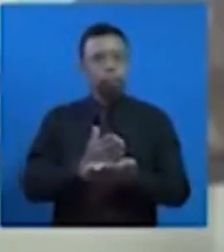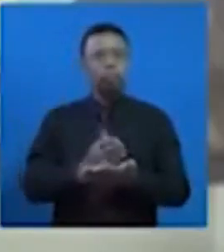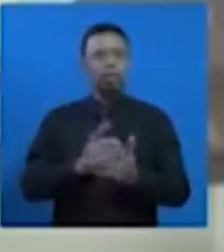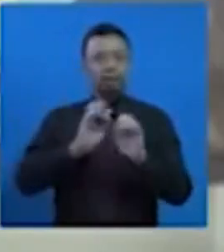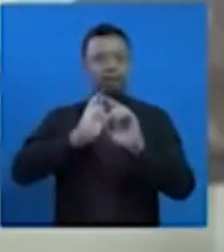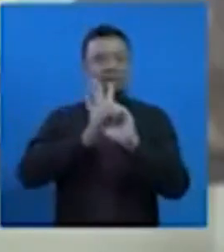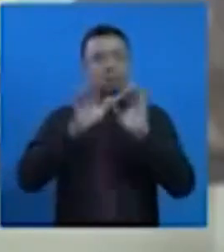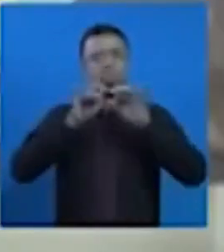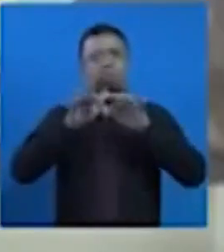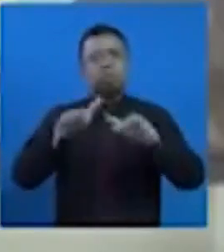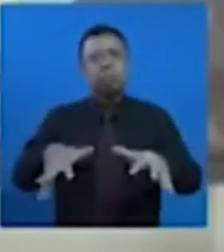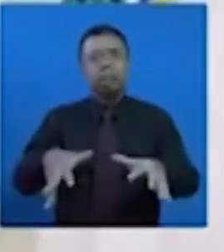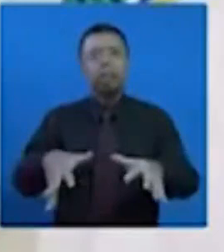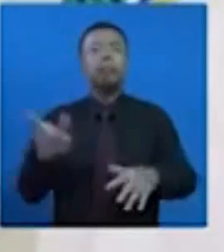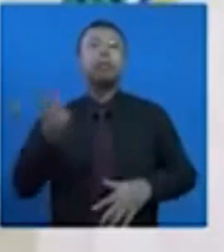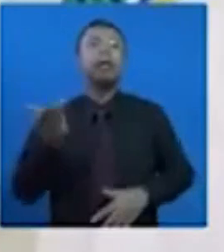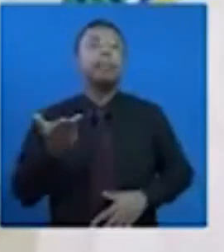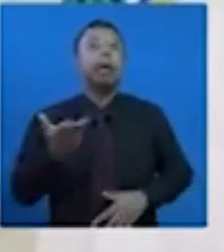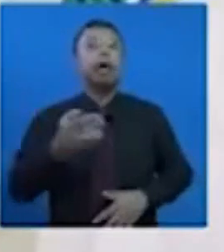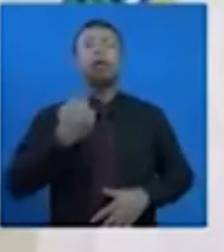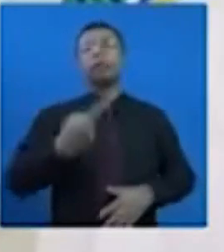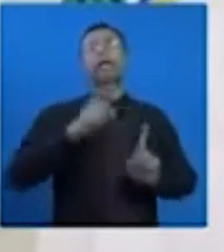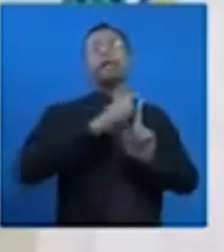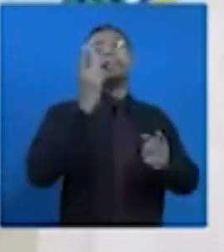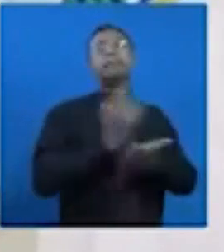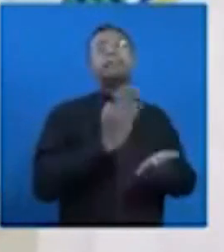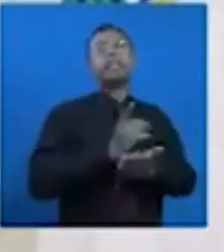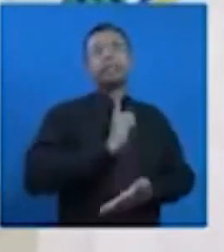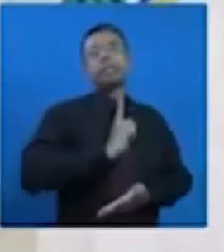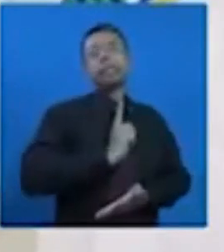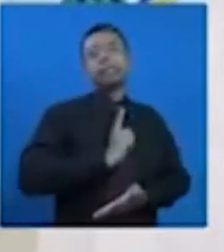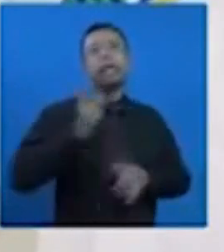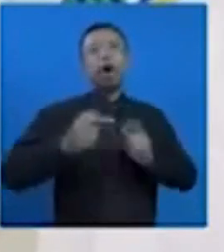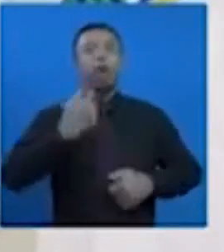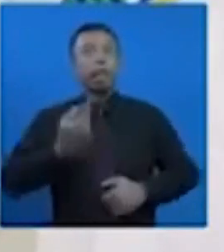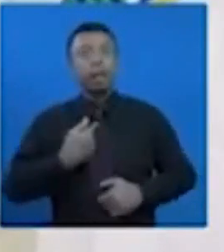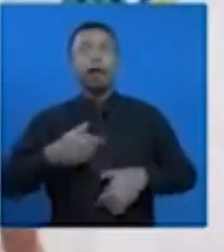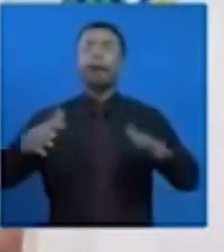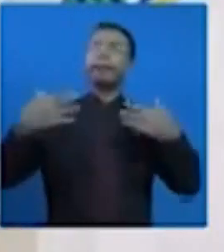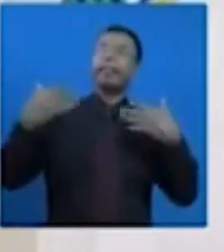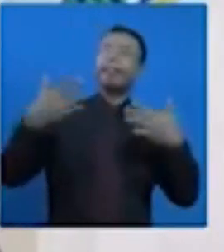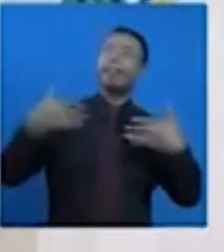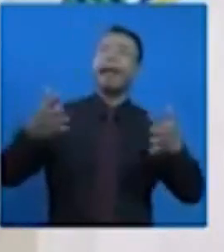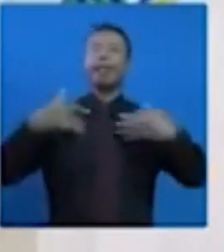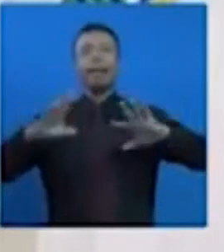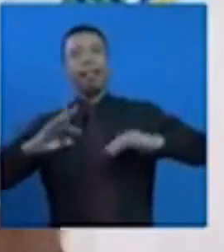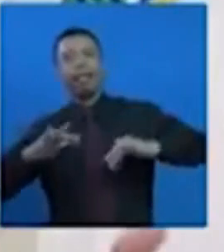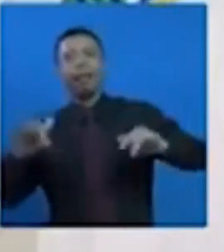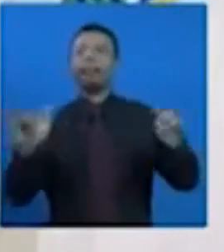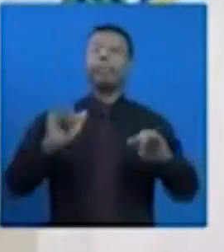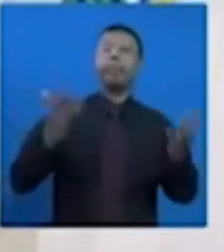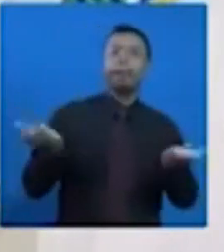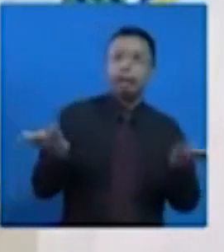pandemi ini ditentukan oleh kedisiplinan kita kalau kita bersantai-santai berkegiatan